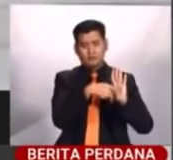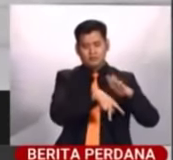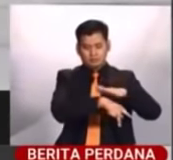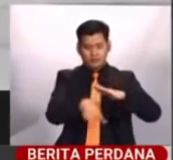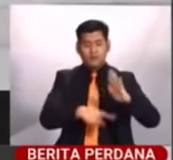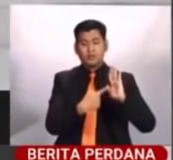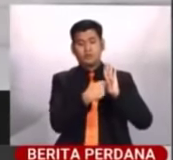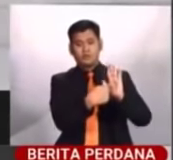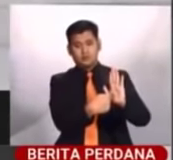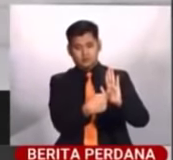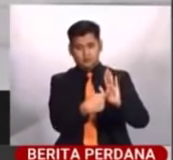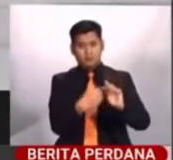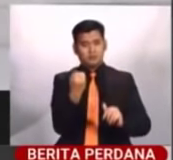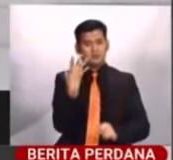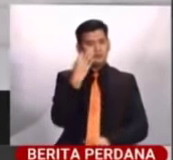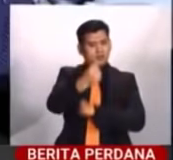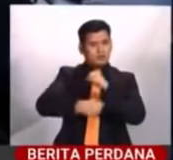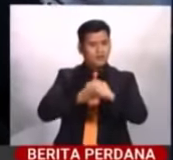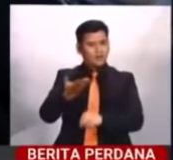lalu.